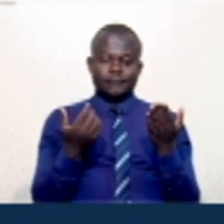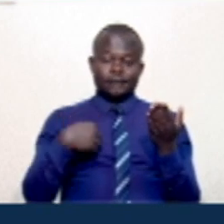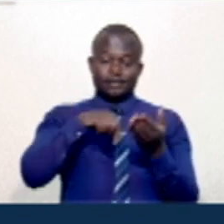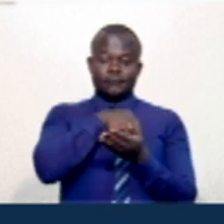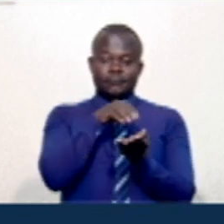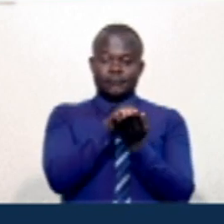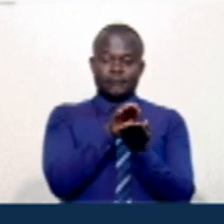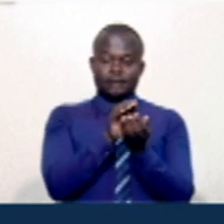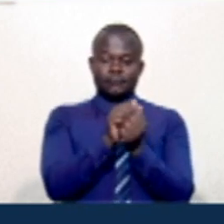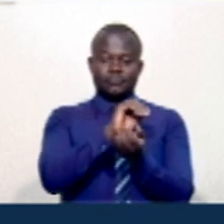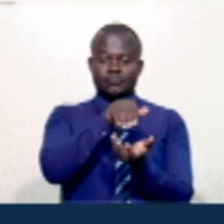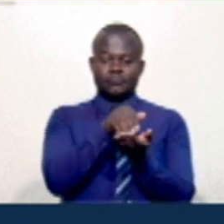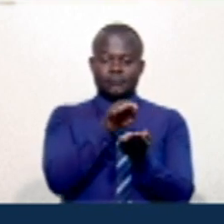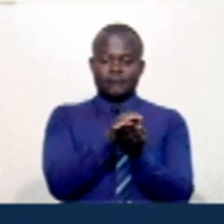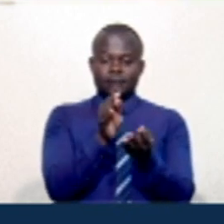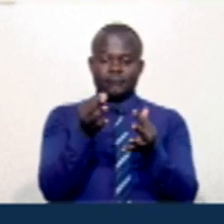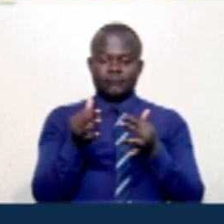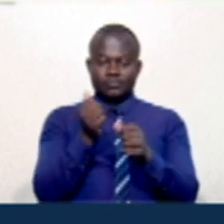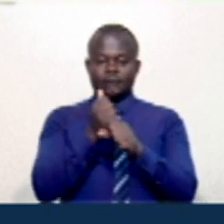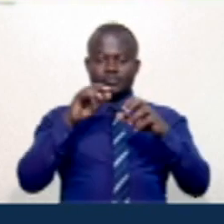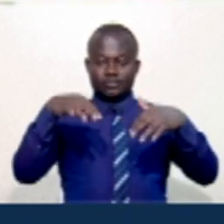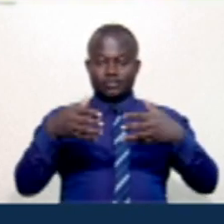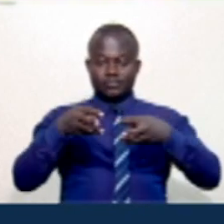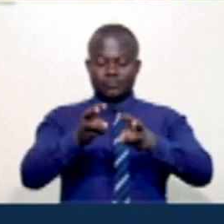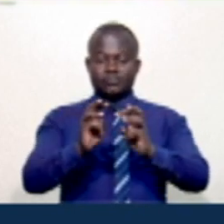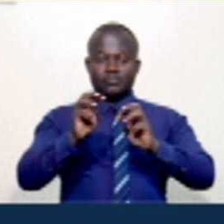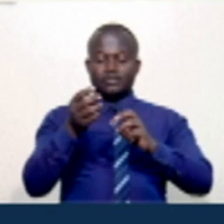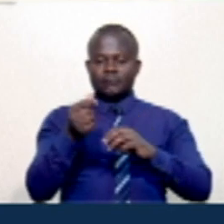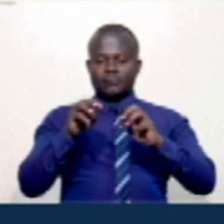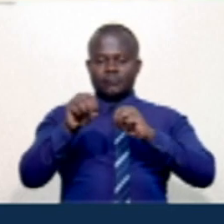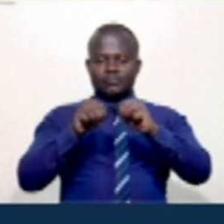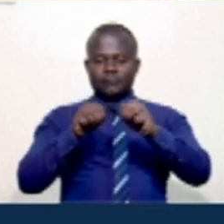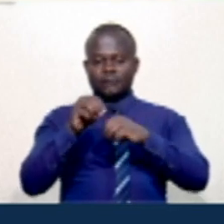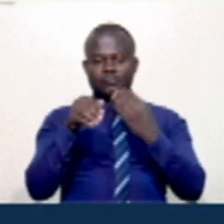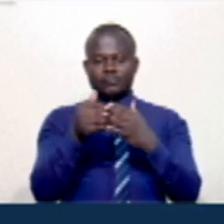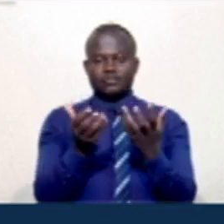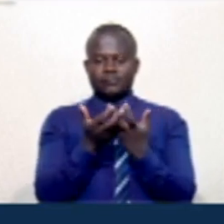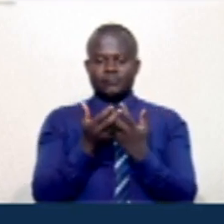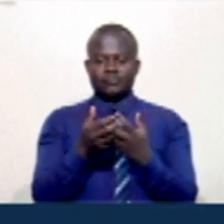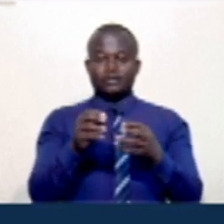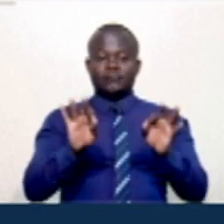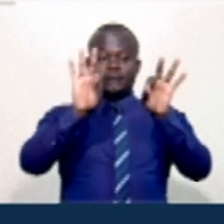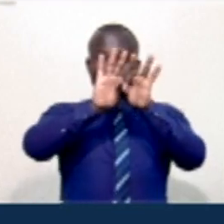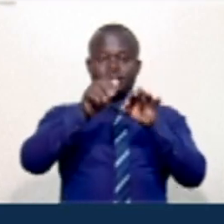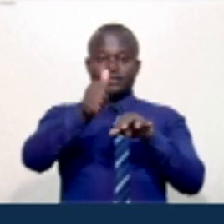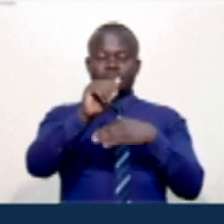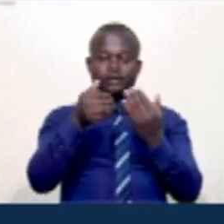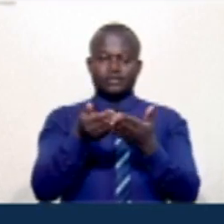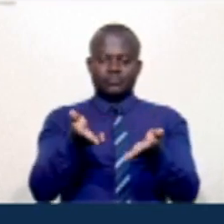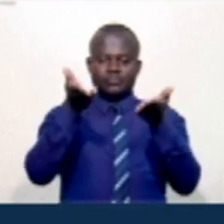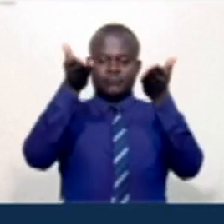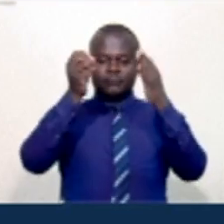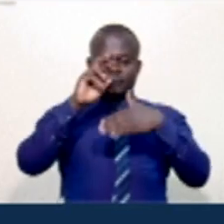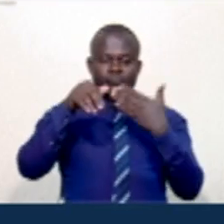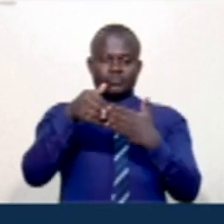na mabanki n'ibigo by'imari uko bikora uko ifaranga riba ricunzwe nuko rigenda ari agaciro karyo kazamuka